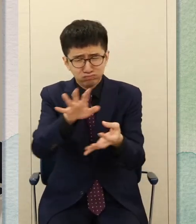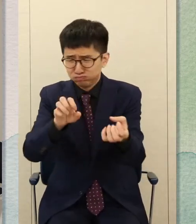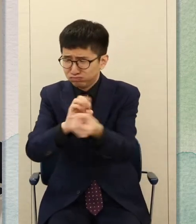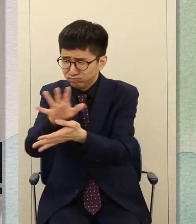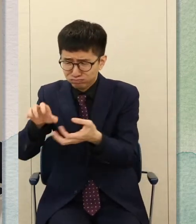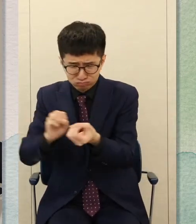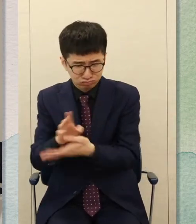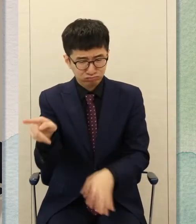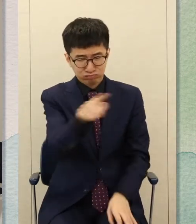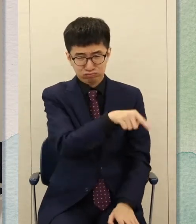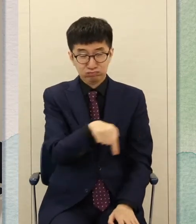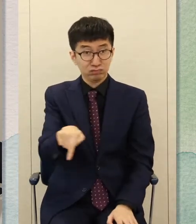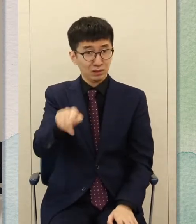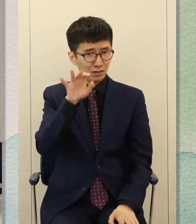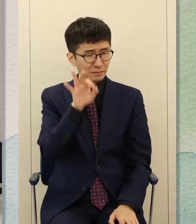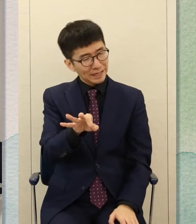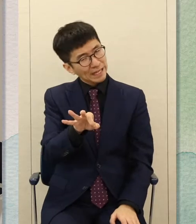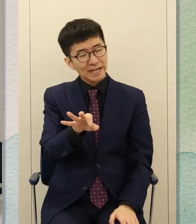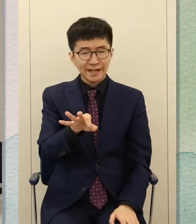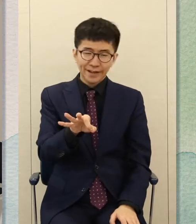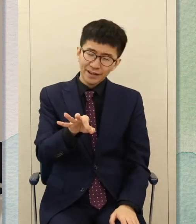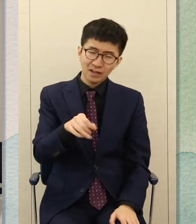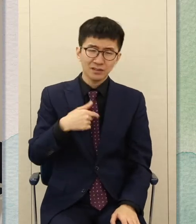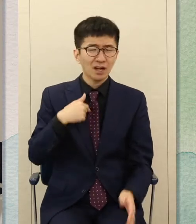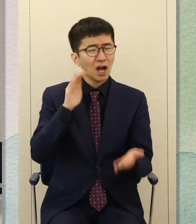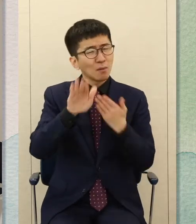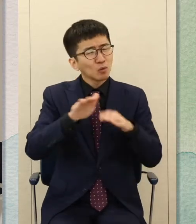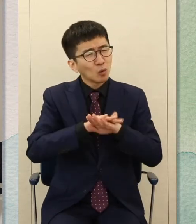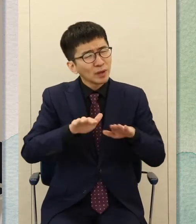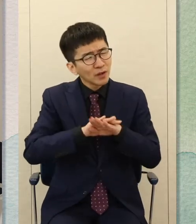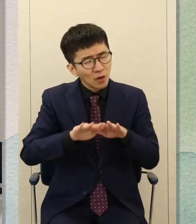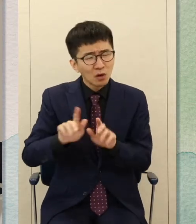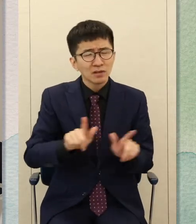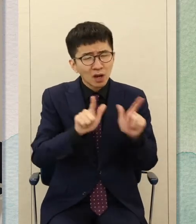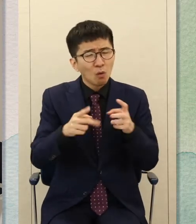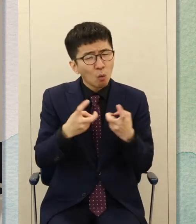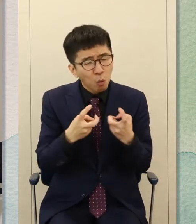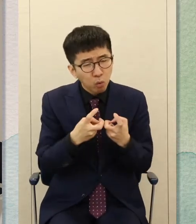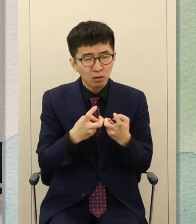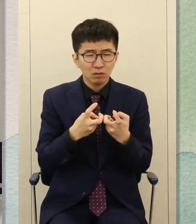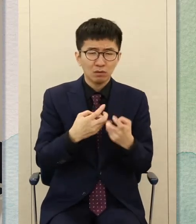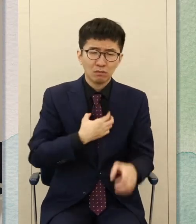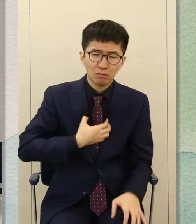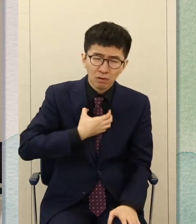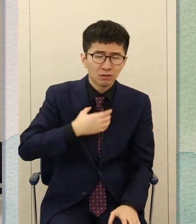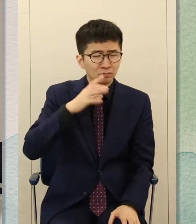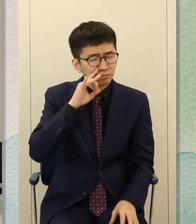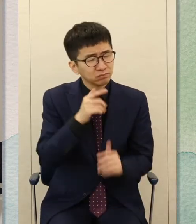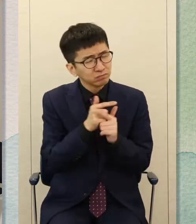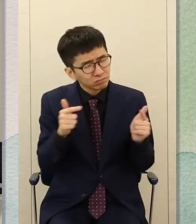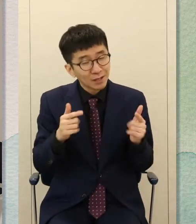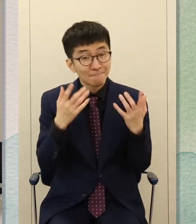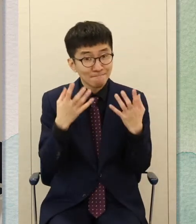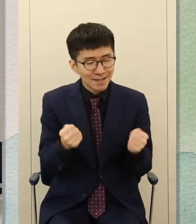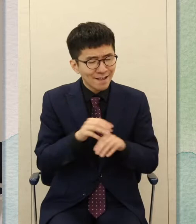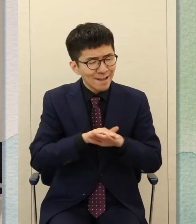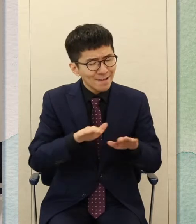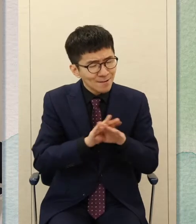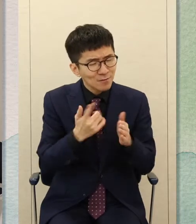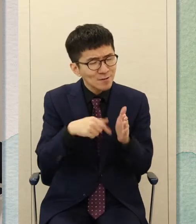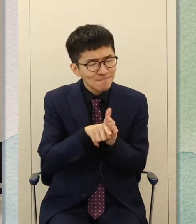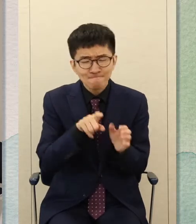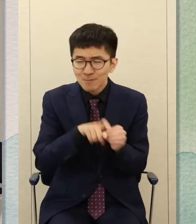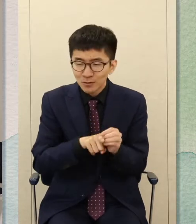일어나는데 그때 내가 어떤 스탠스로 어떤 태도로 그거를 대해야 될지 잘 모르겠어. 그거에 대한 중거점